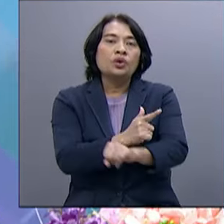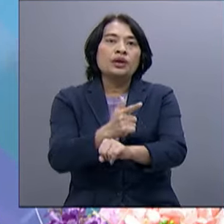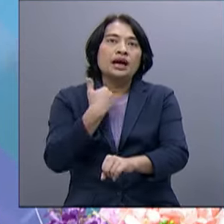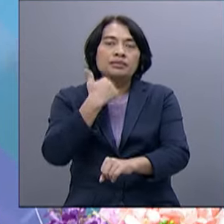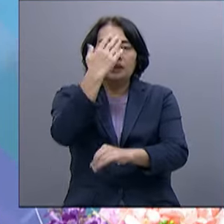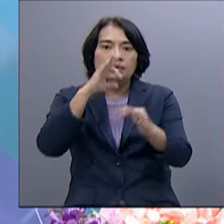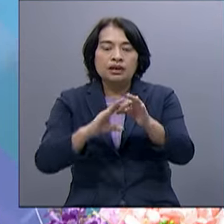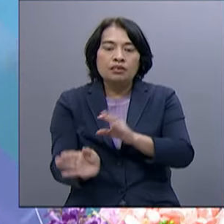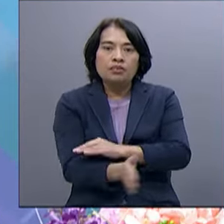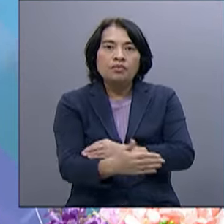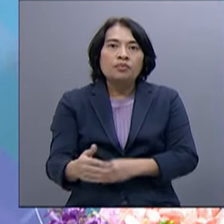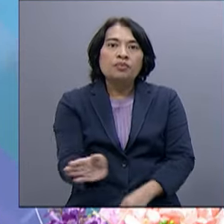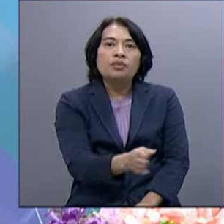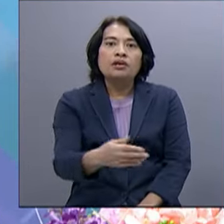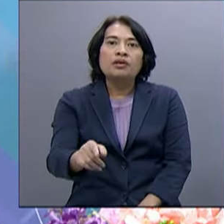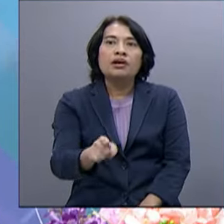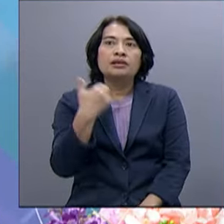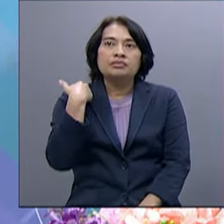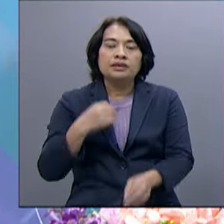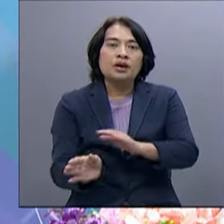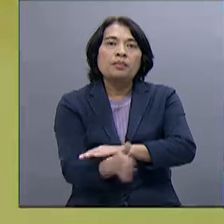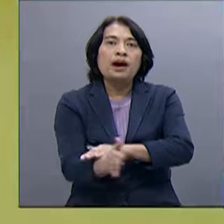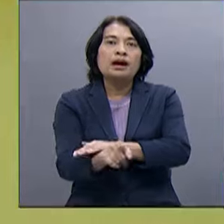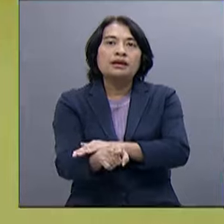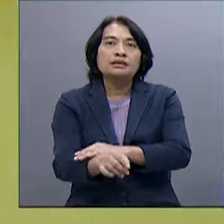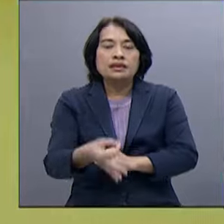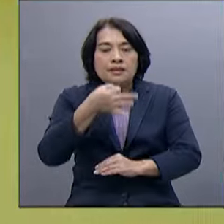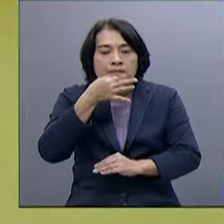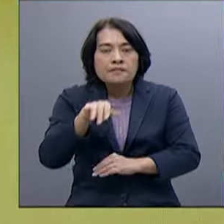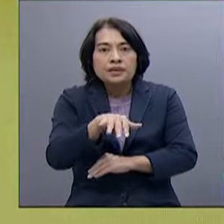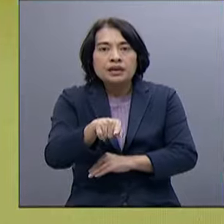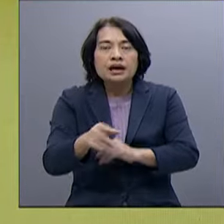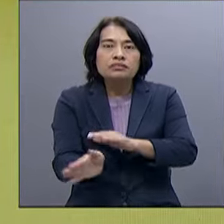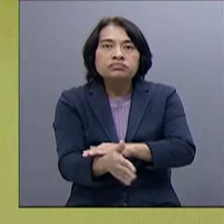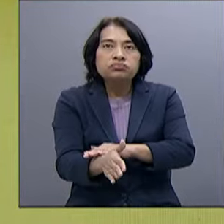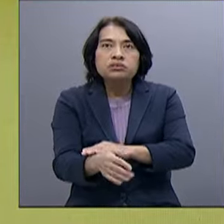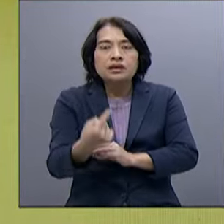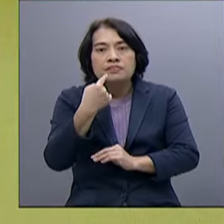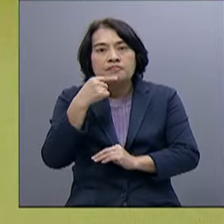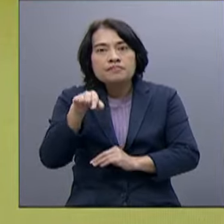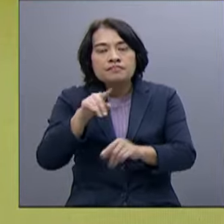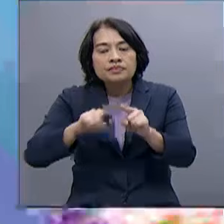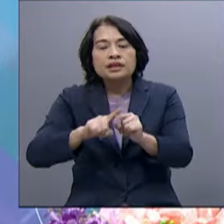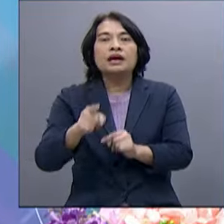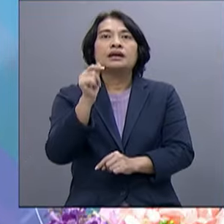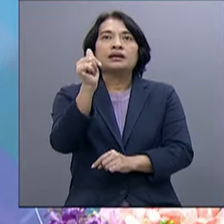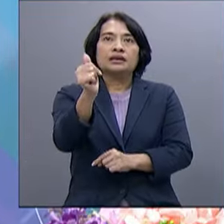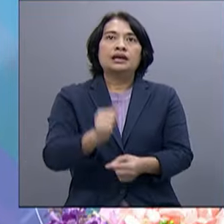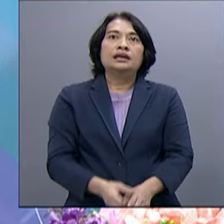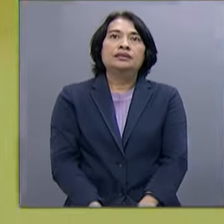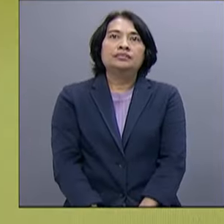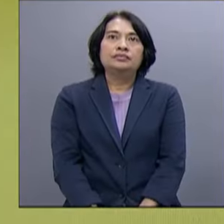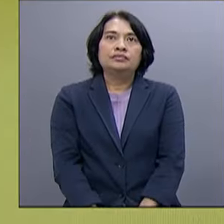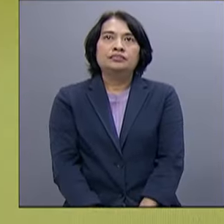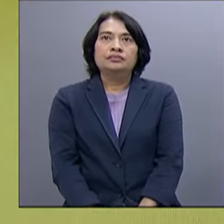มันก็ว่ายไปเพราะมันอยู่ในทางน้ำจืดและน้ำกร่อย ถูกต้องแล้วก็น้ำเค็มด้วย มันพัฒนาตัวเองได ้นะ มันเป็นเอเลี่ยนจริงๆ ใช่ค่ะสุ